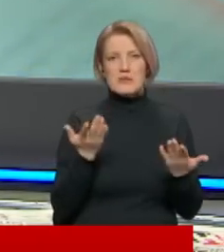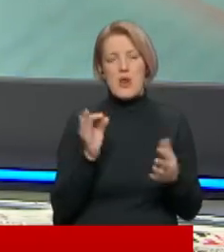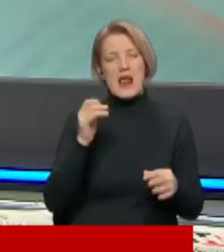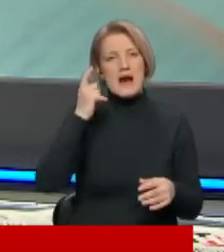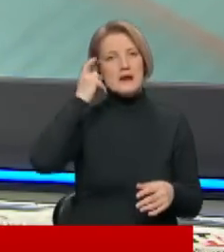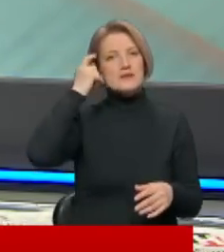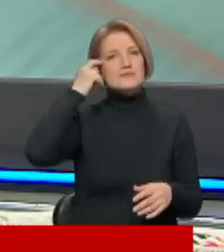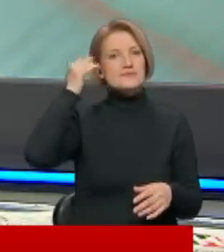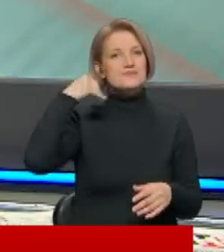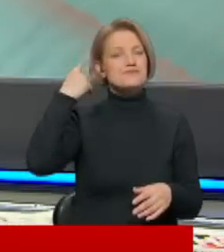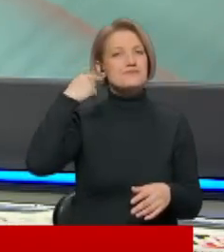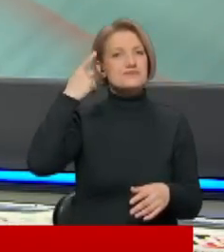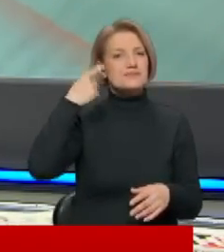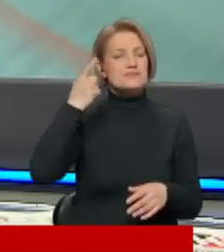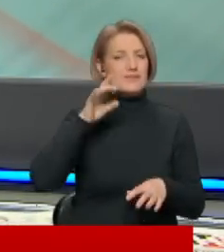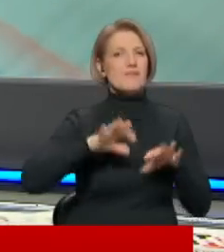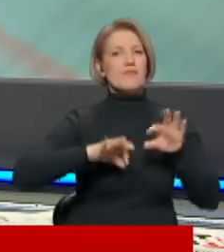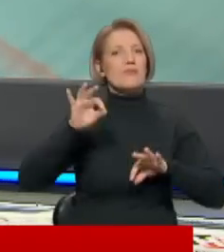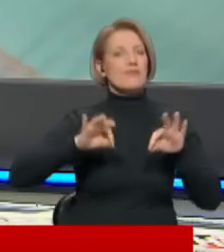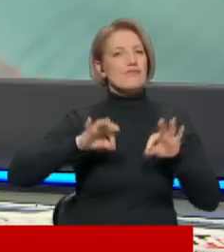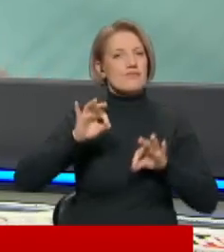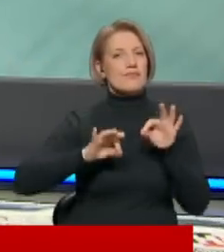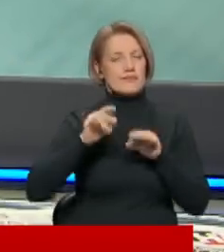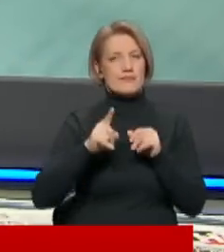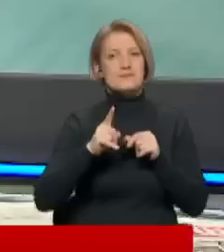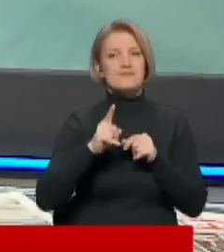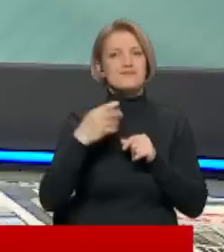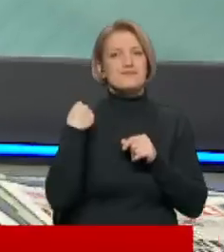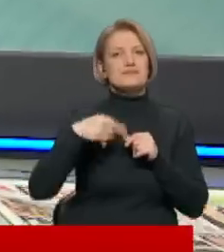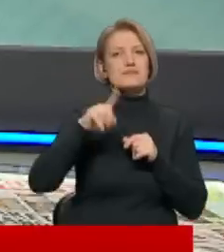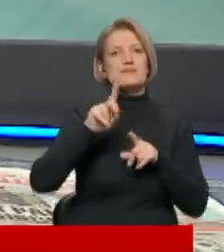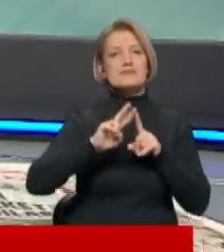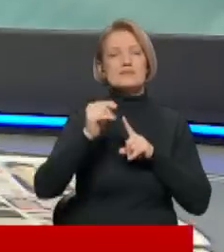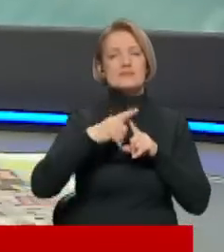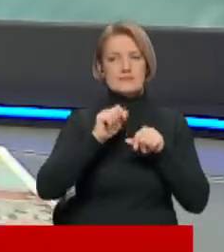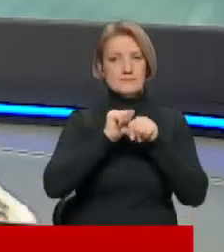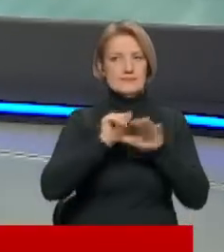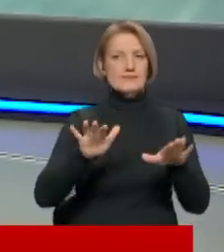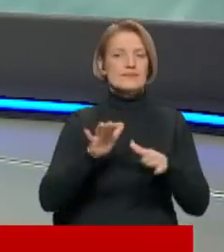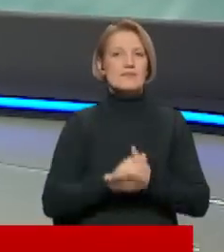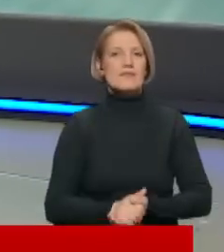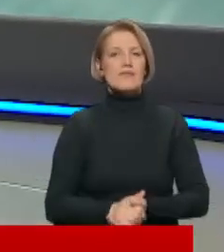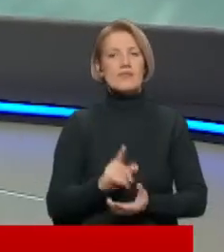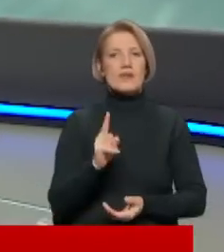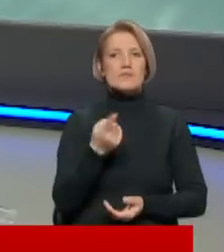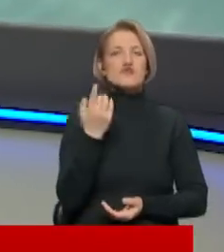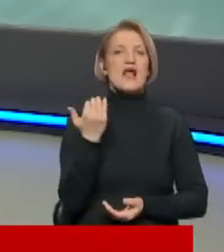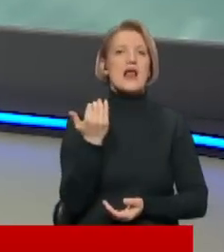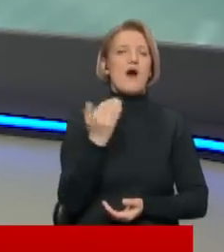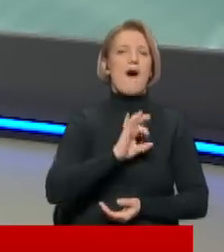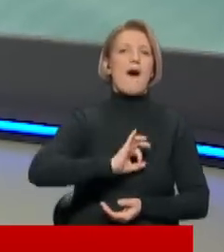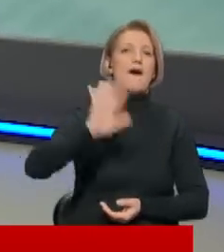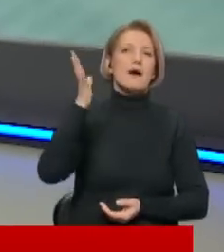hafızamızı yok diye yok diye yeni günün notlarını paylaşalım beklentilerimizi de öyle oluşturalım Müjde geliyor